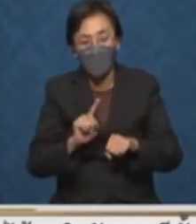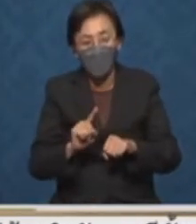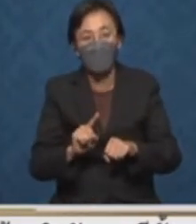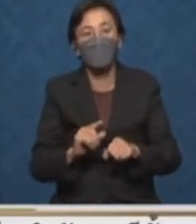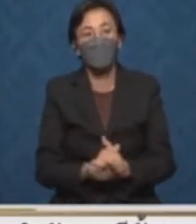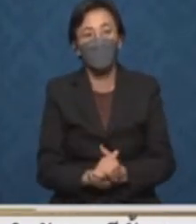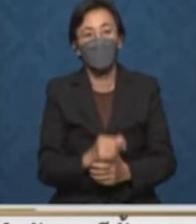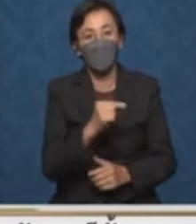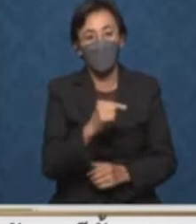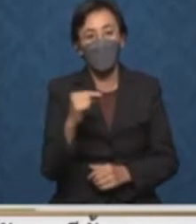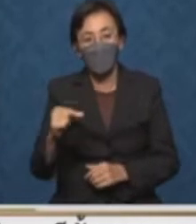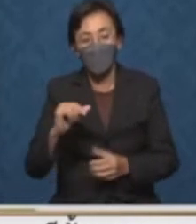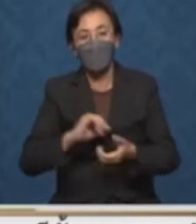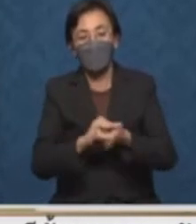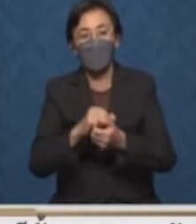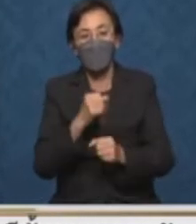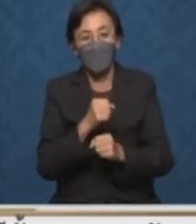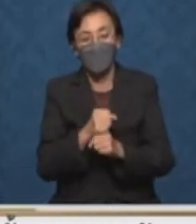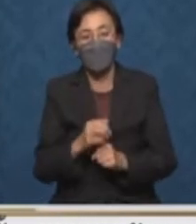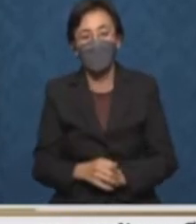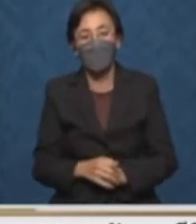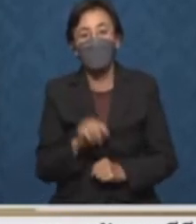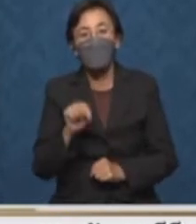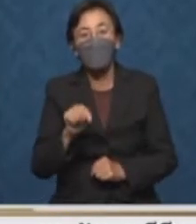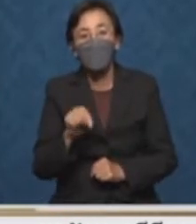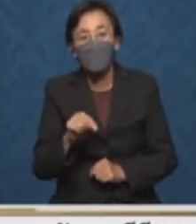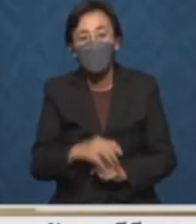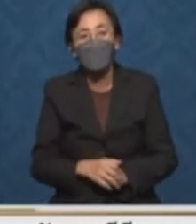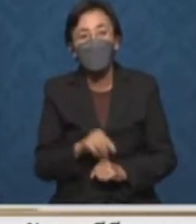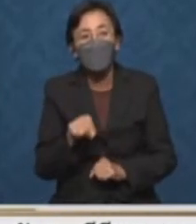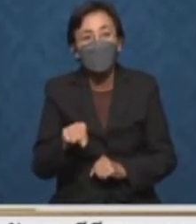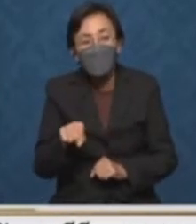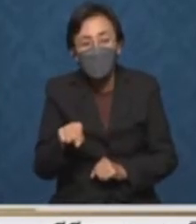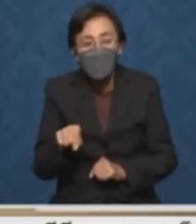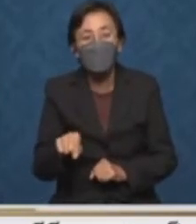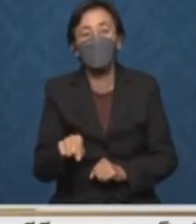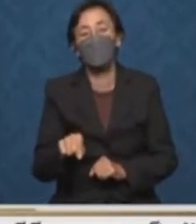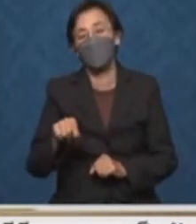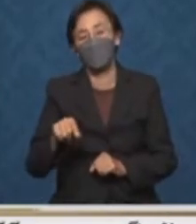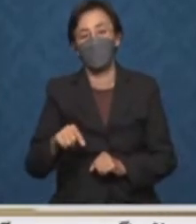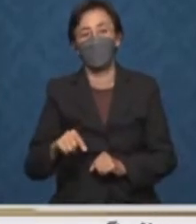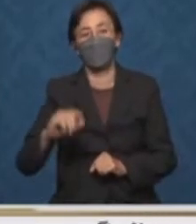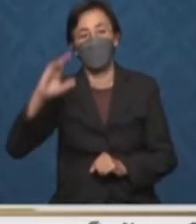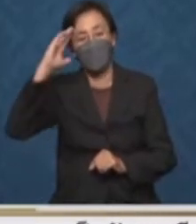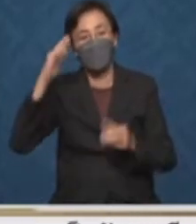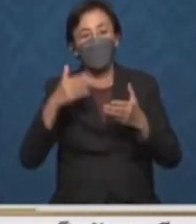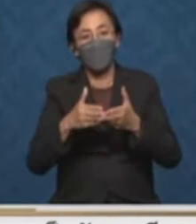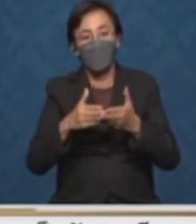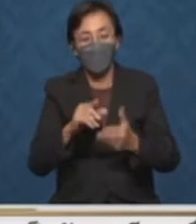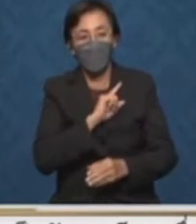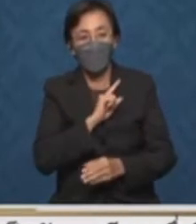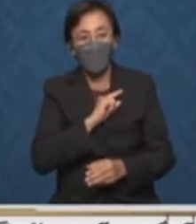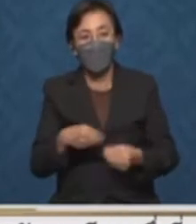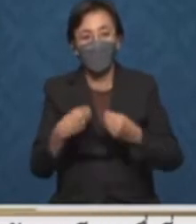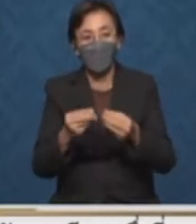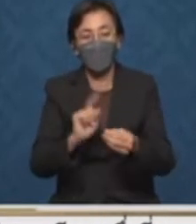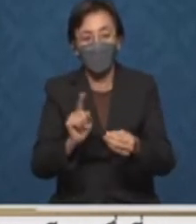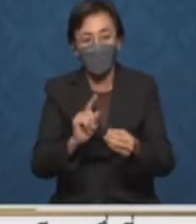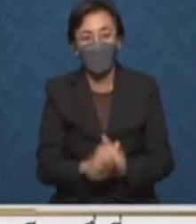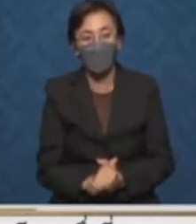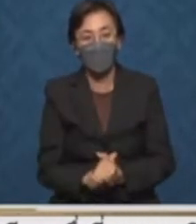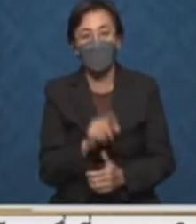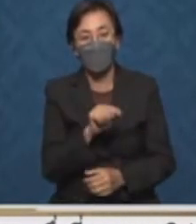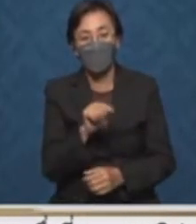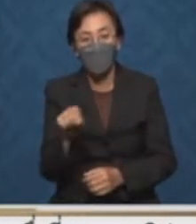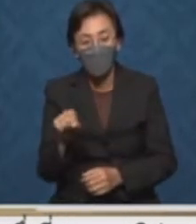G2G ครม.ก็มอบอำนาจให้ผู้บัญชาการฐานเรือผู้บัญชาการฐานเรือก็มอบอำนาจไปให้